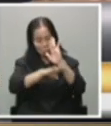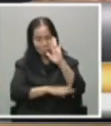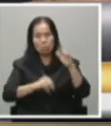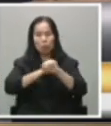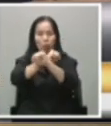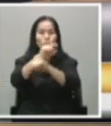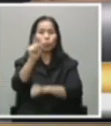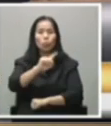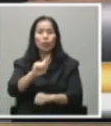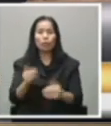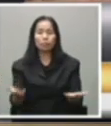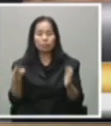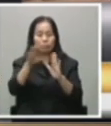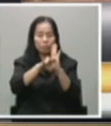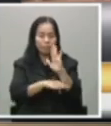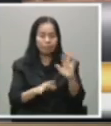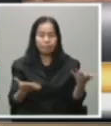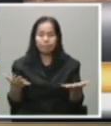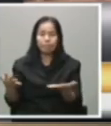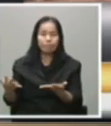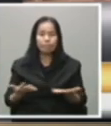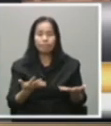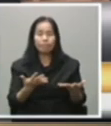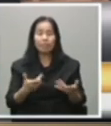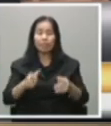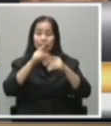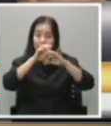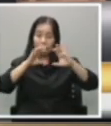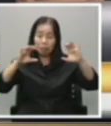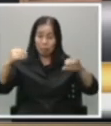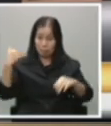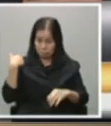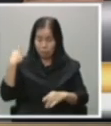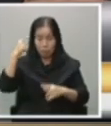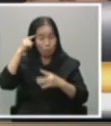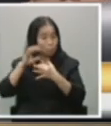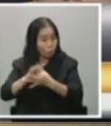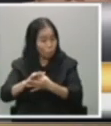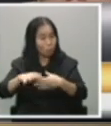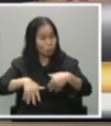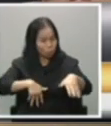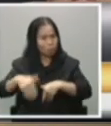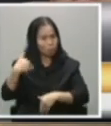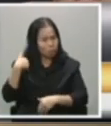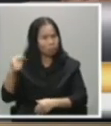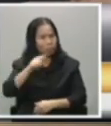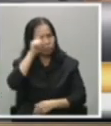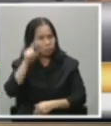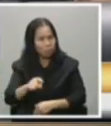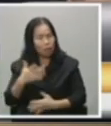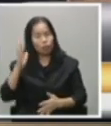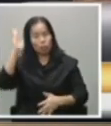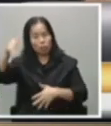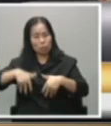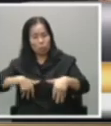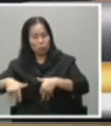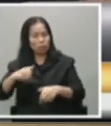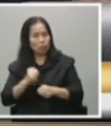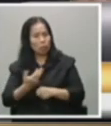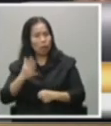านที่แสดงให้เห็นว่ารัฐบาลมีความห่วงใยประชาชนแล้วประชาชนจะพึ่งใครในอนา